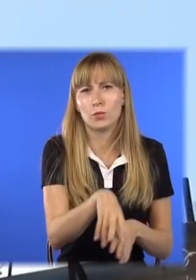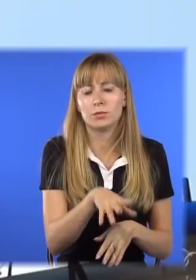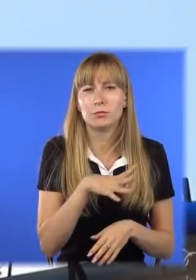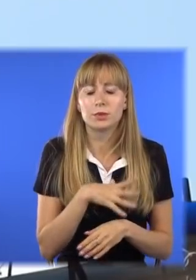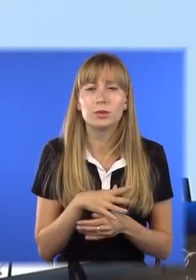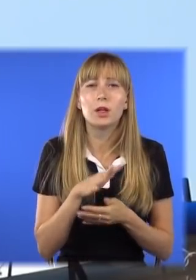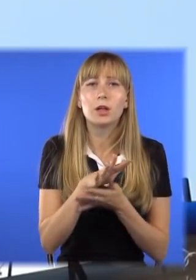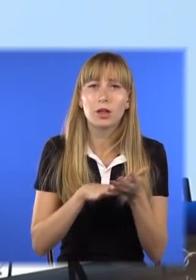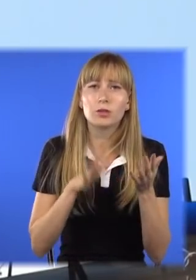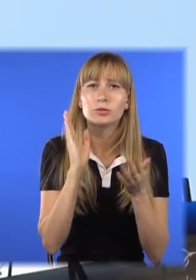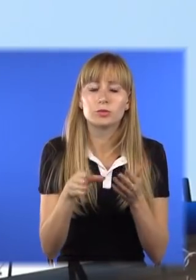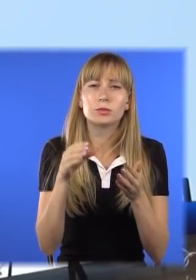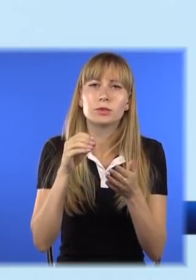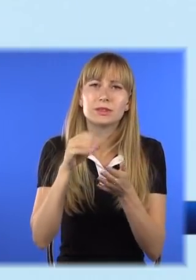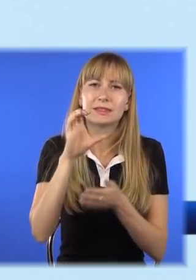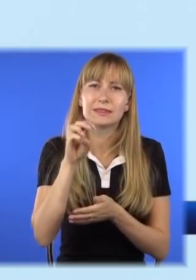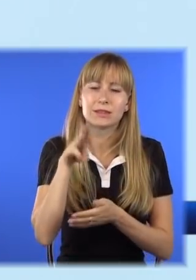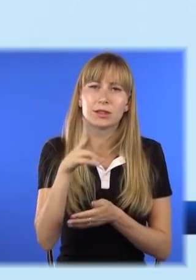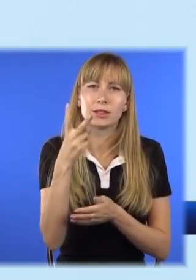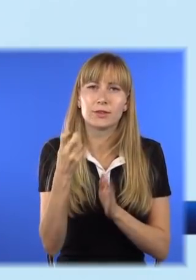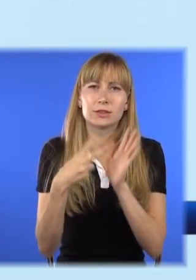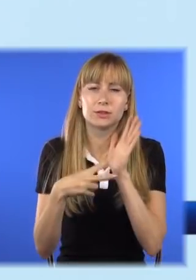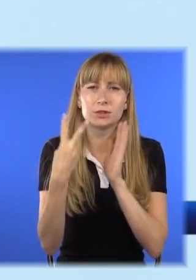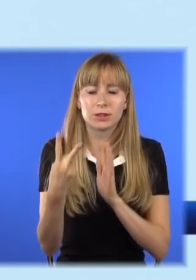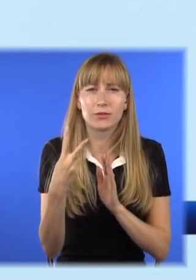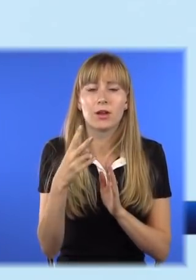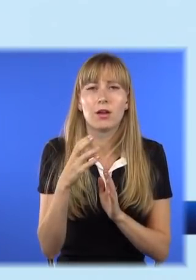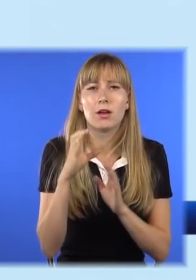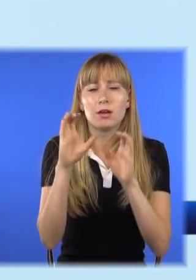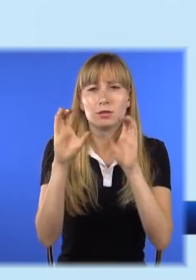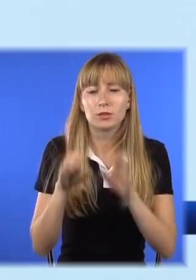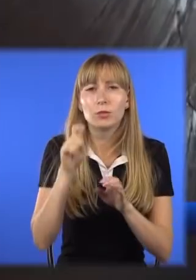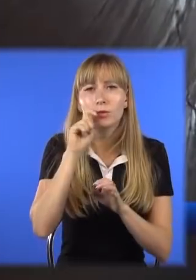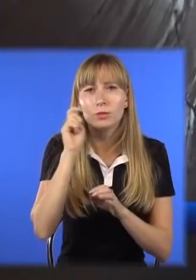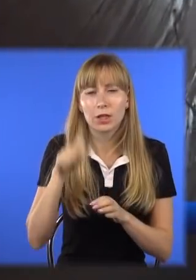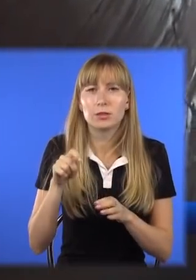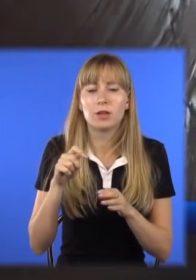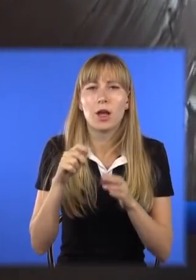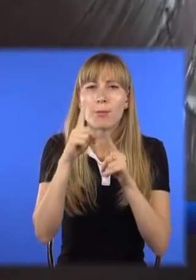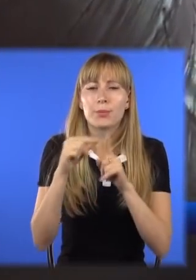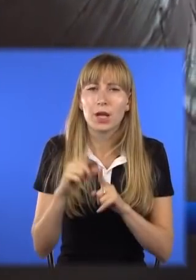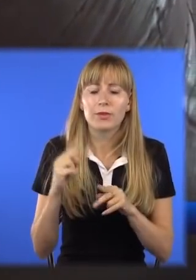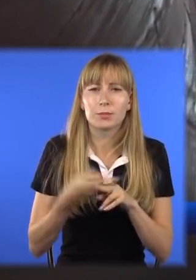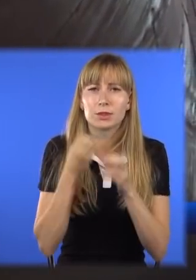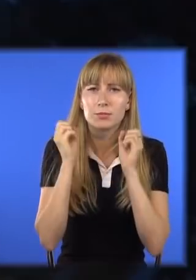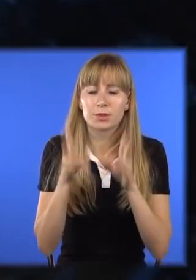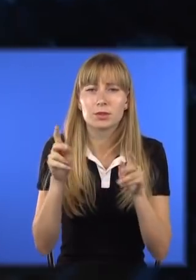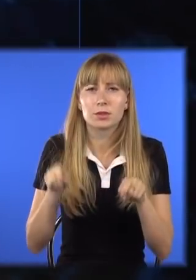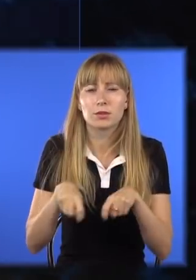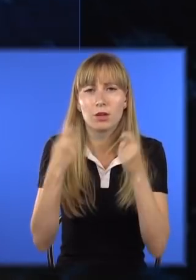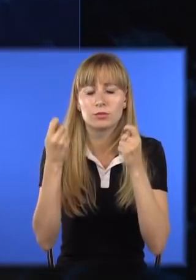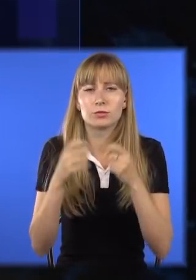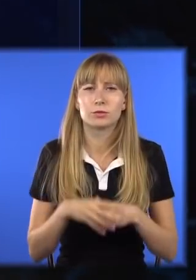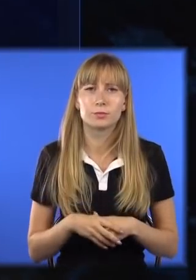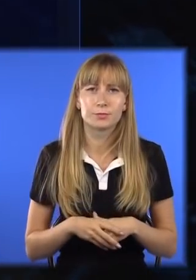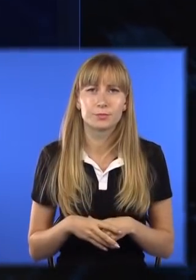272 Кримінального кодексу України «Порушення правил безпеки при виконанні робіт із підвищеною небезпекою».